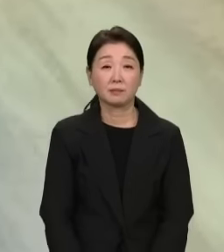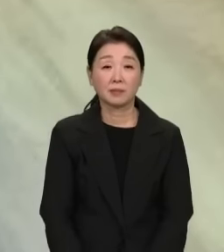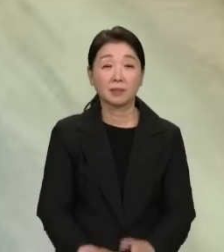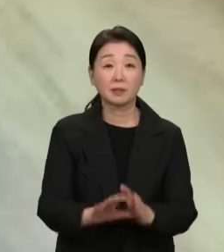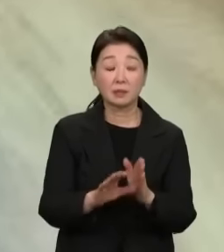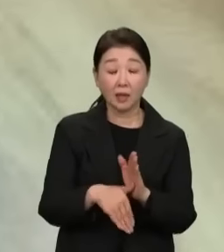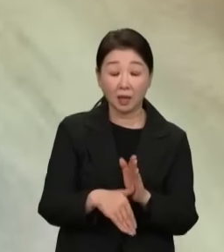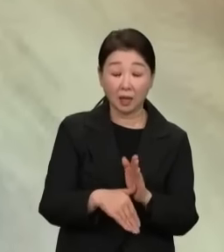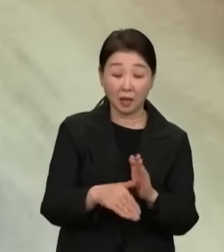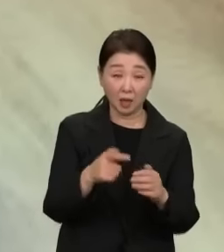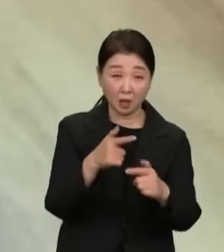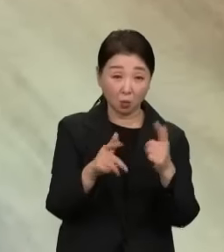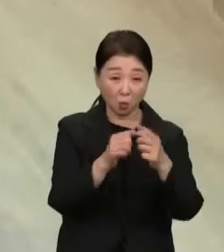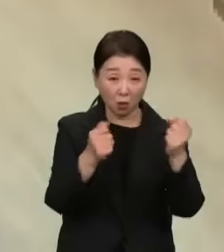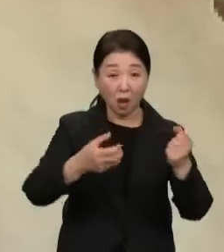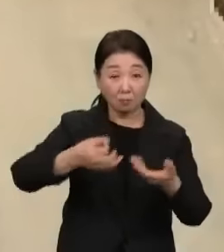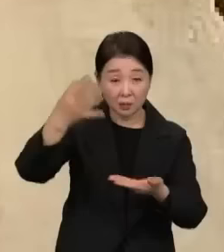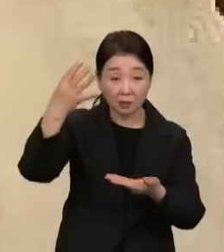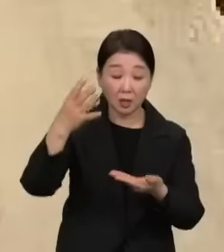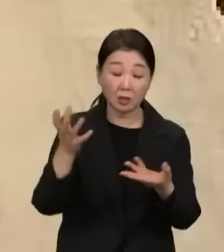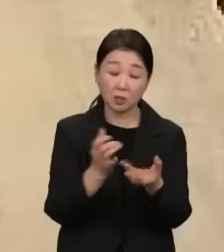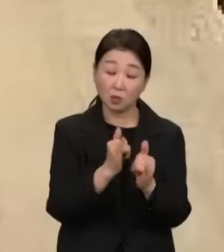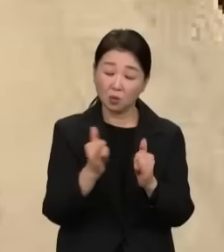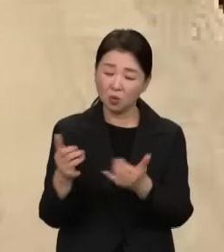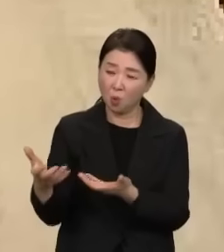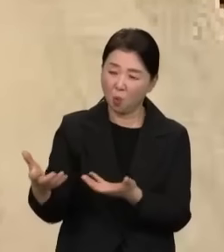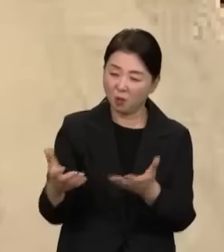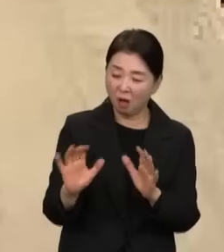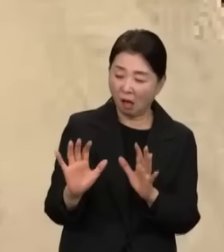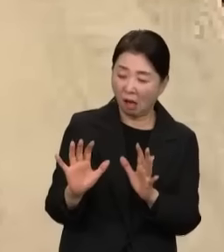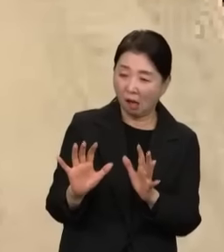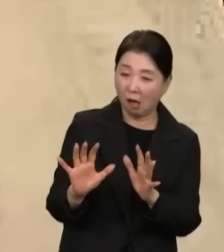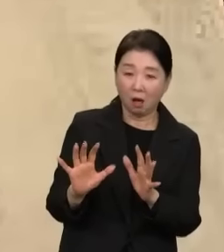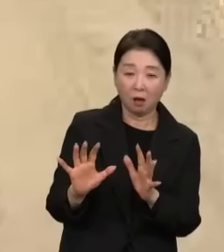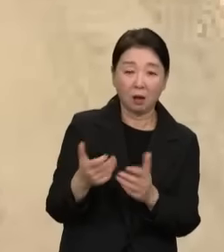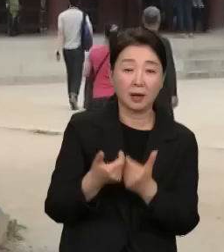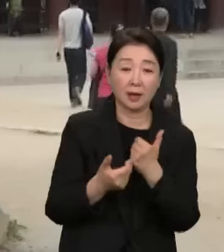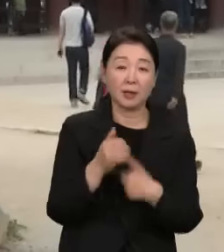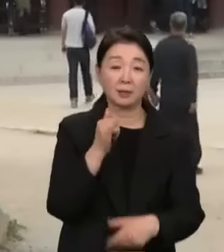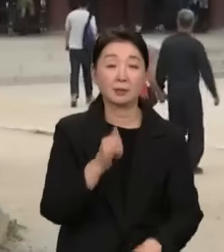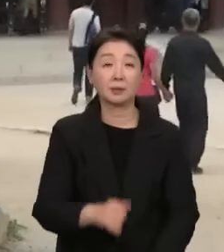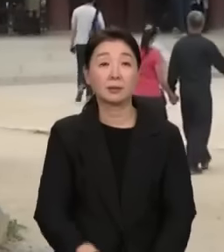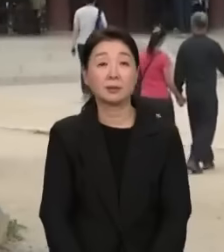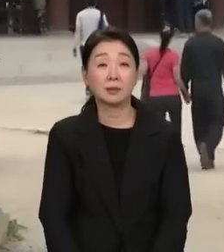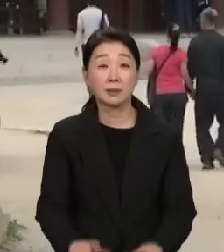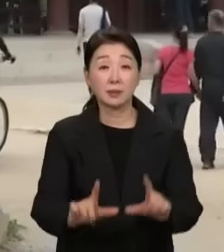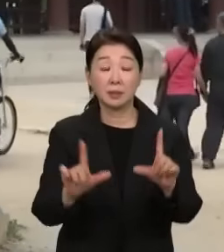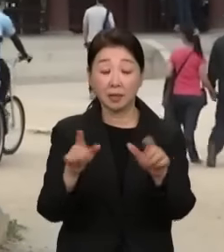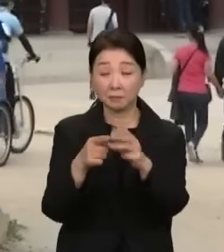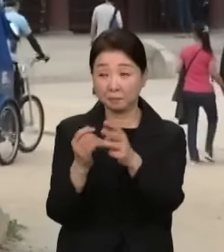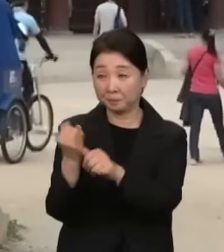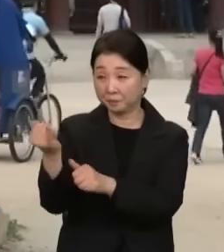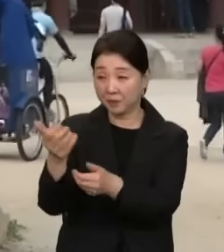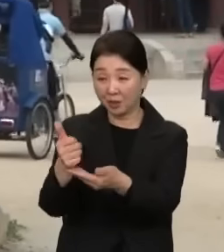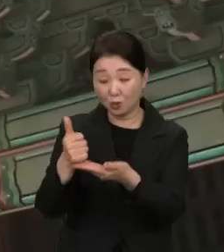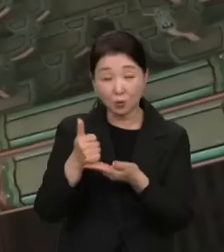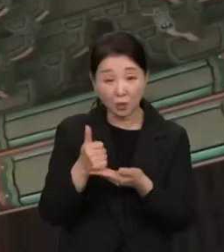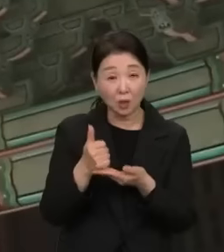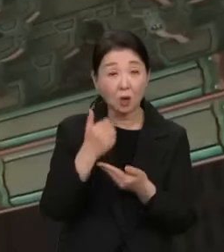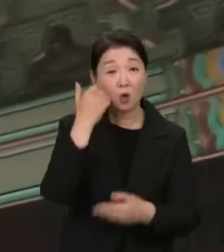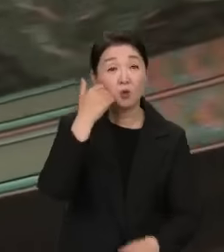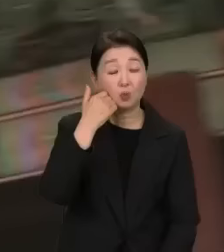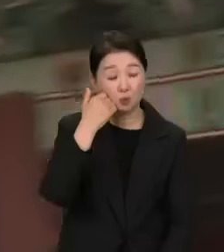당시 고가의 가구들로 보여 직원들도 옮기는 걸 꺼려한 것으로 안다고도 전했습니다. 이날 김 여사가 초청한 차담회를